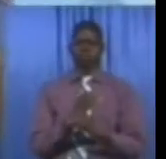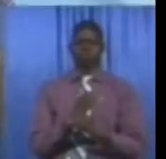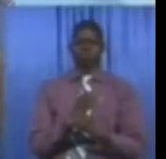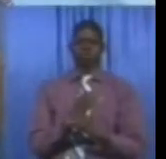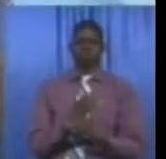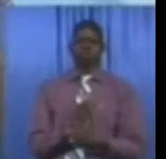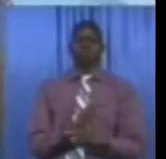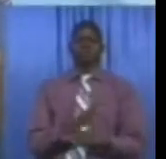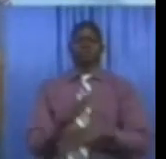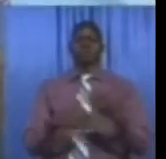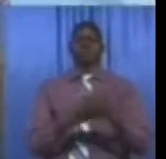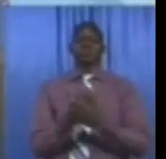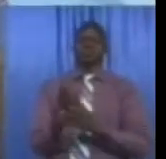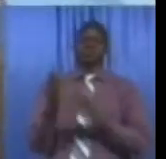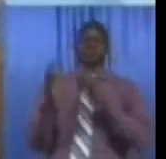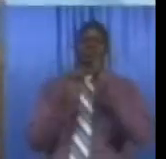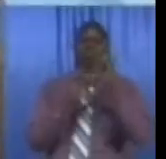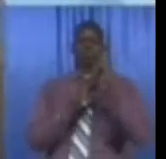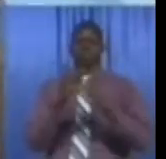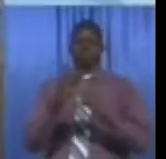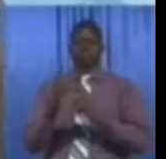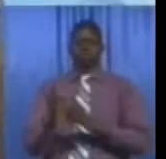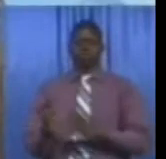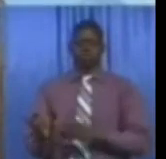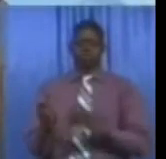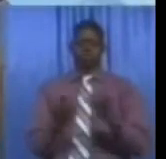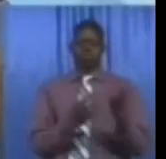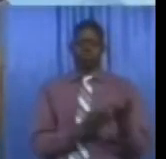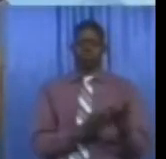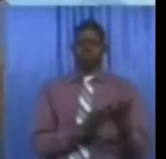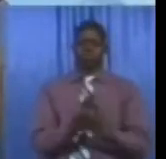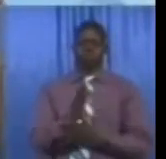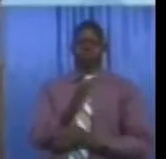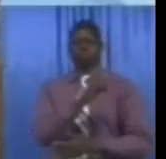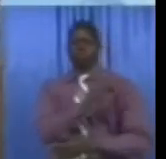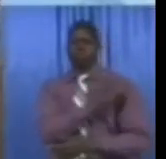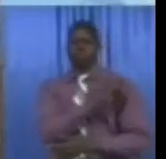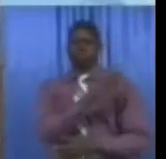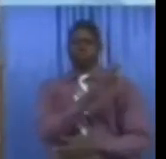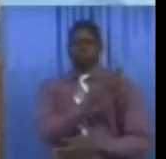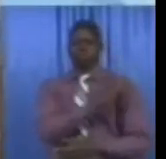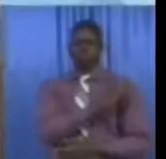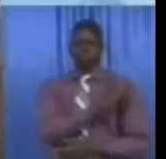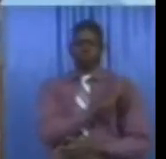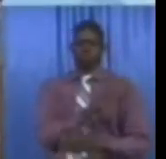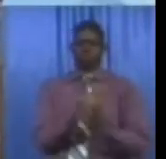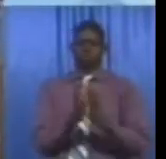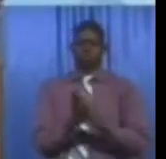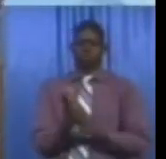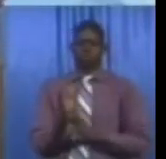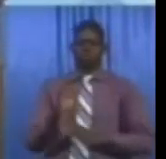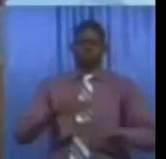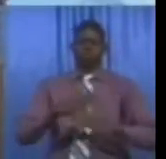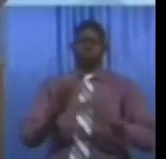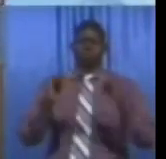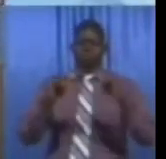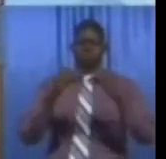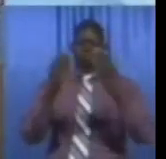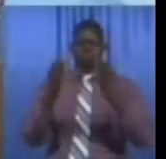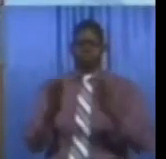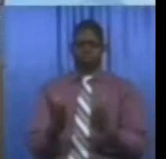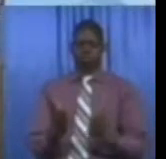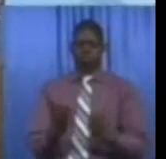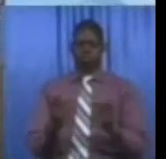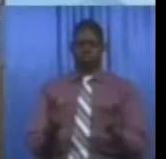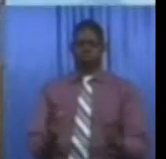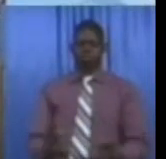Alors, toutes ces interventions nous ont été rapportées par Abdoul Rasmane Zongo. La suite de ce journal à